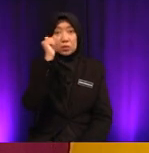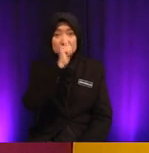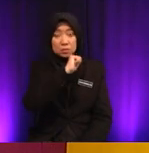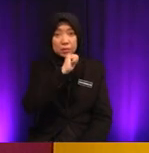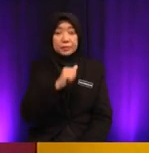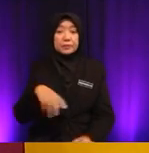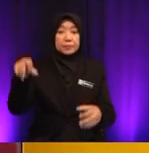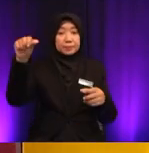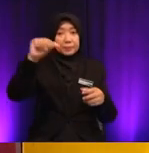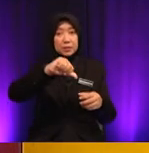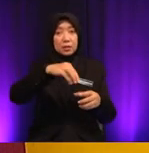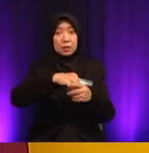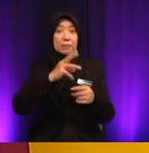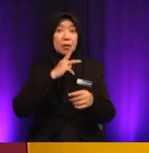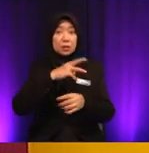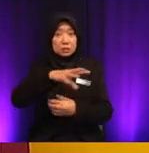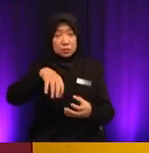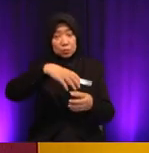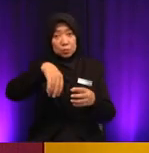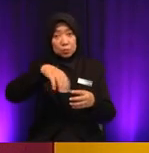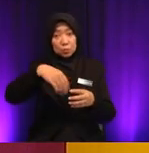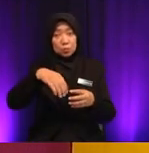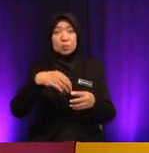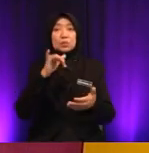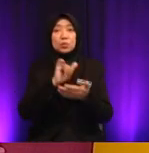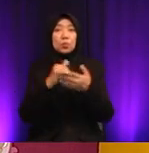ada bahan kimia secara